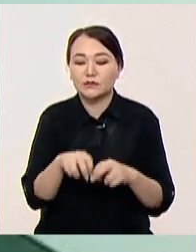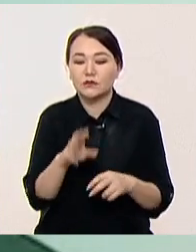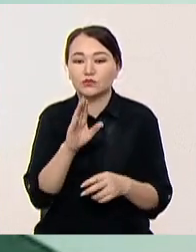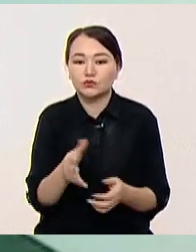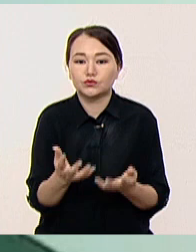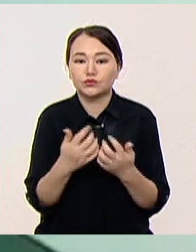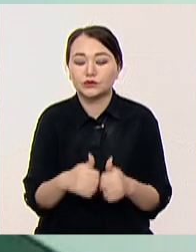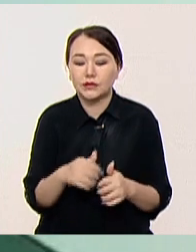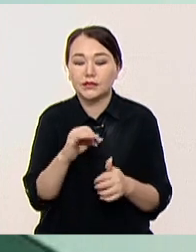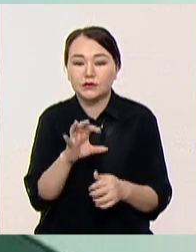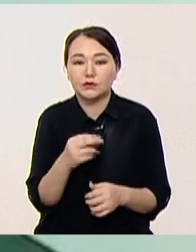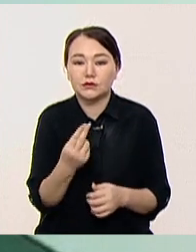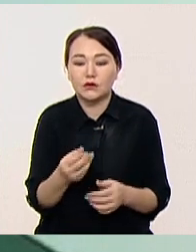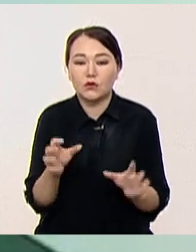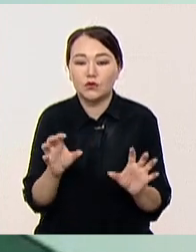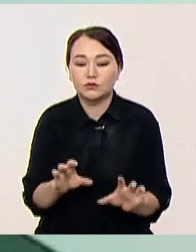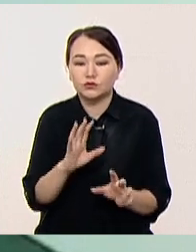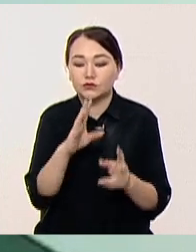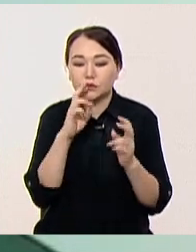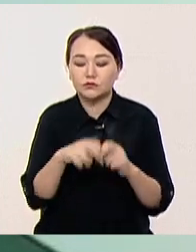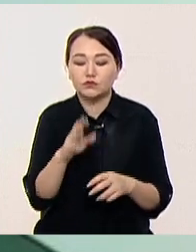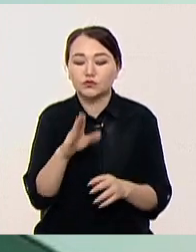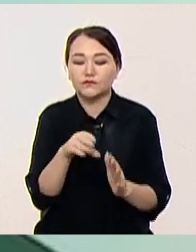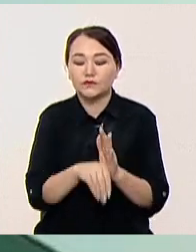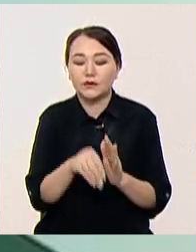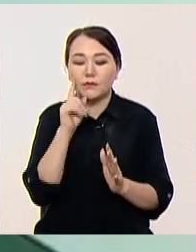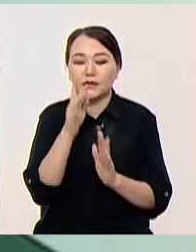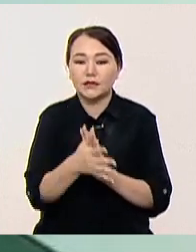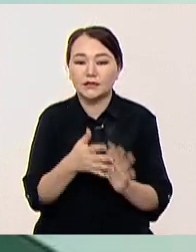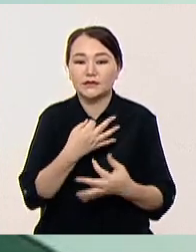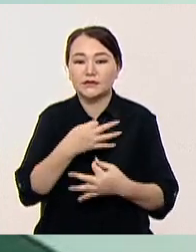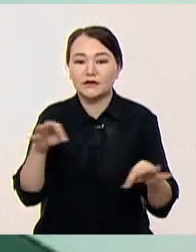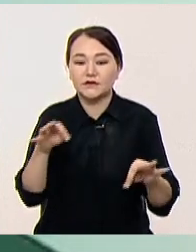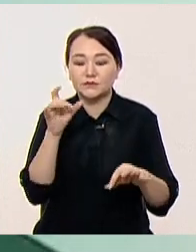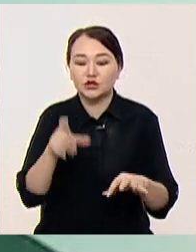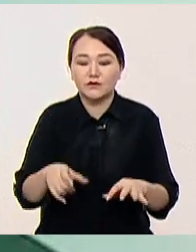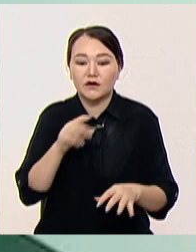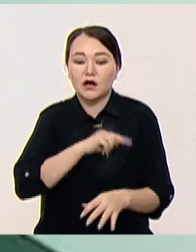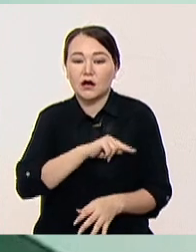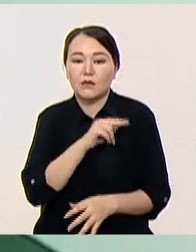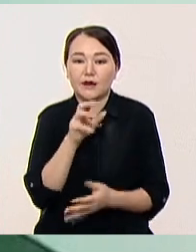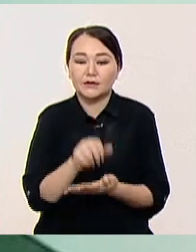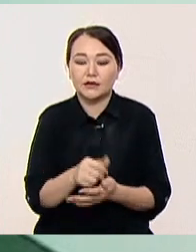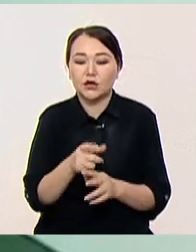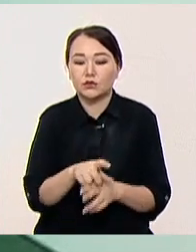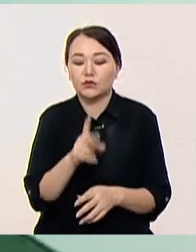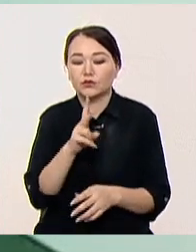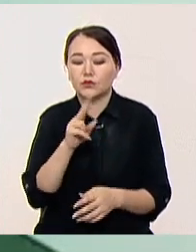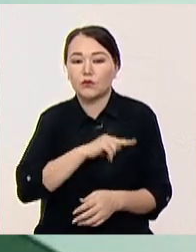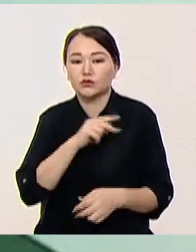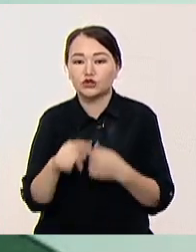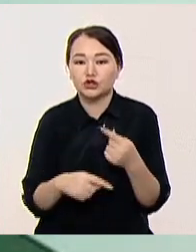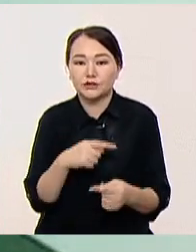и в социальном кодексе предусмотрено, что будет введено понятие «независимый работник». Это как раз тот, кто работает